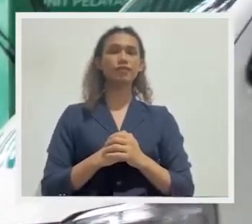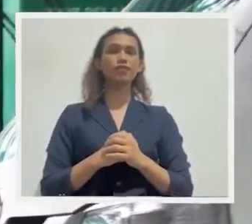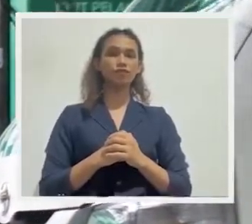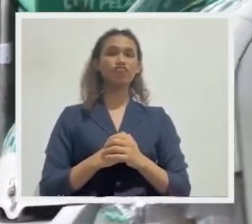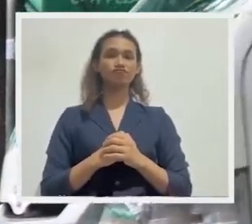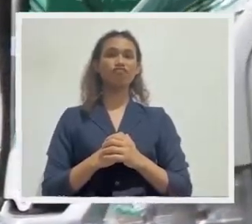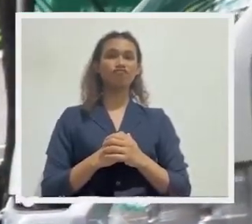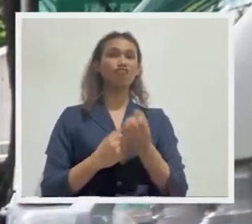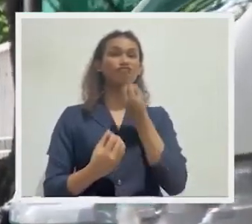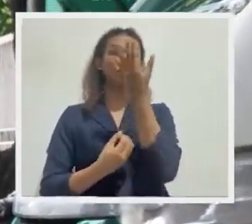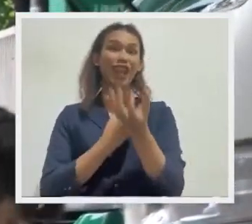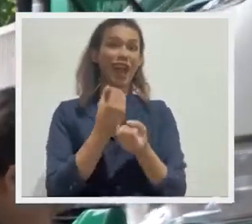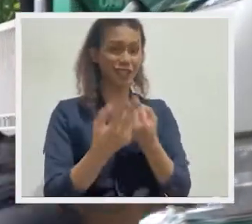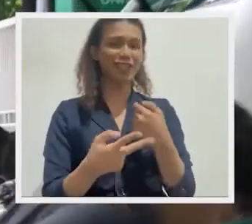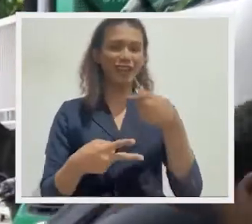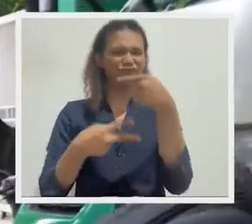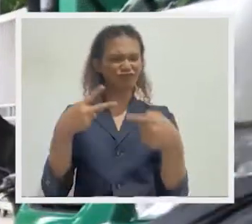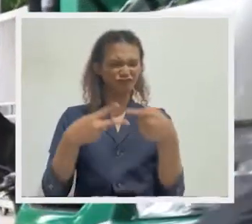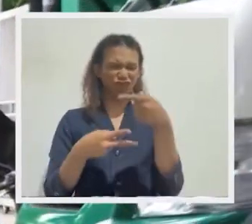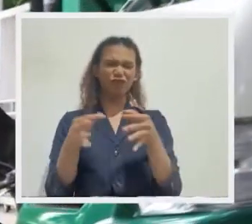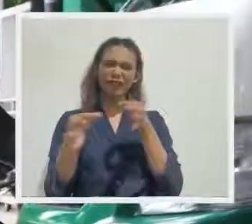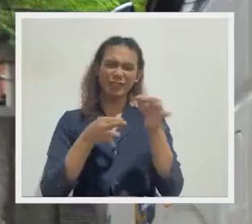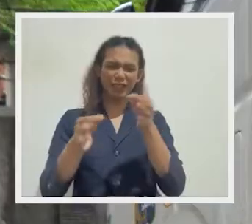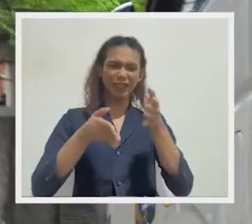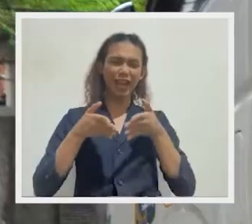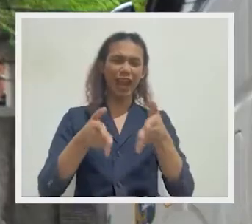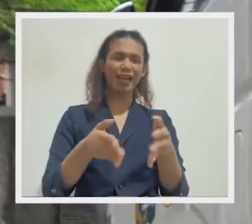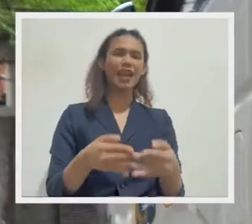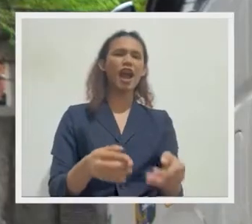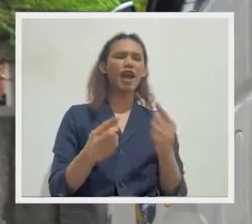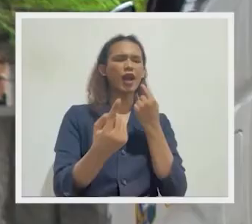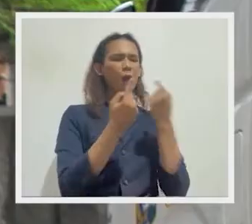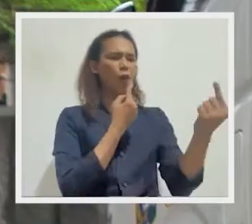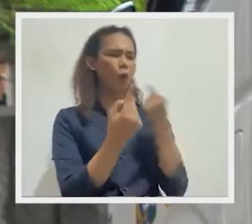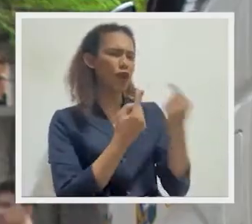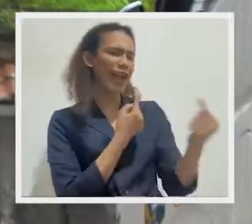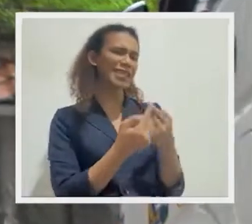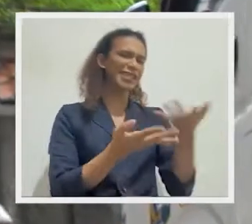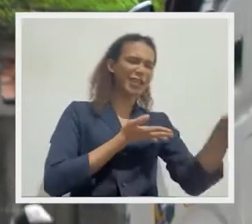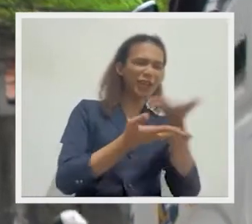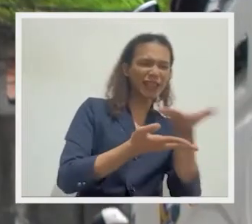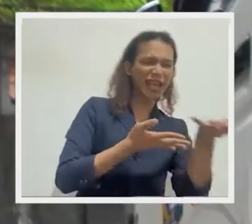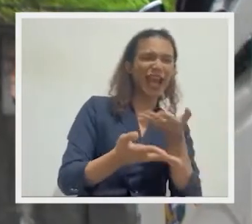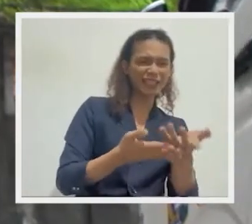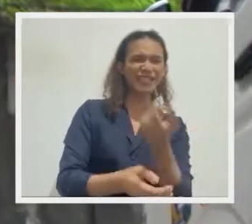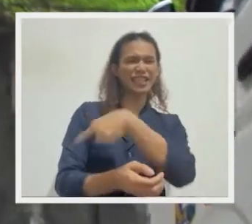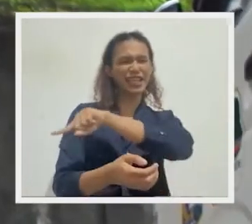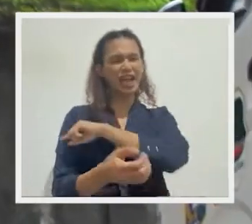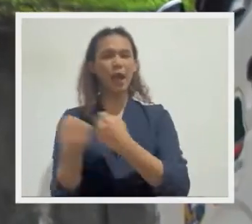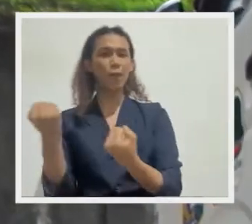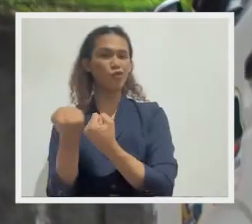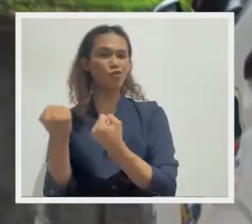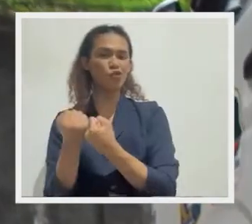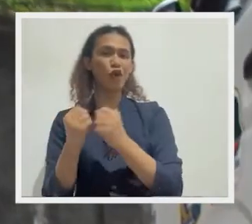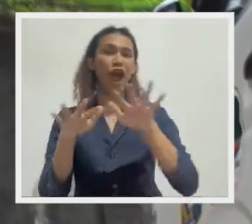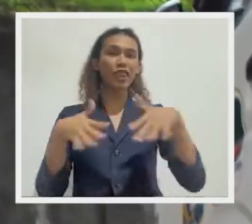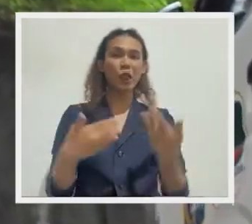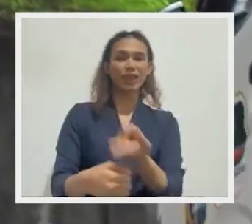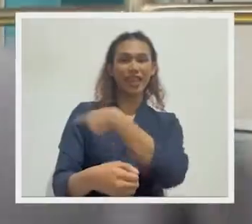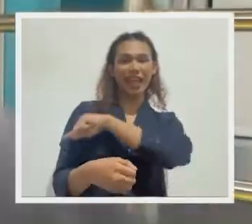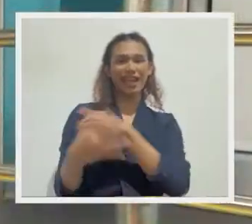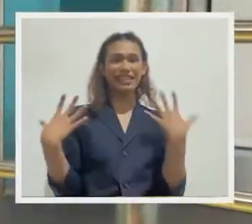Selain fasilitas dan sarana-prasarana, kemampuan komunikasi dan interaksi tenaga pendukung dan tenaga kesehatan di